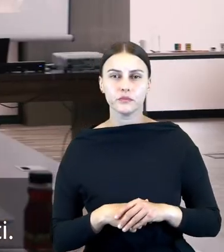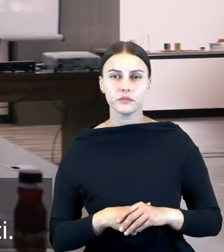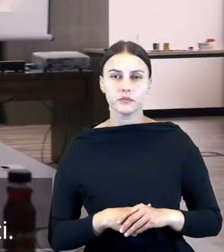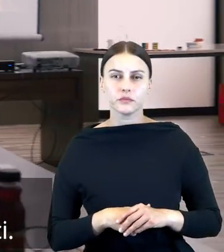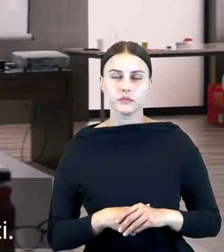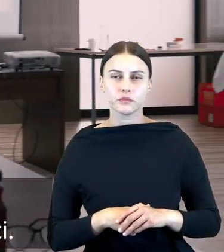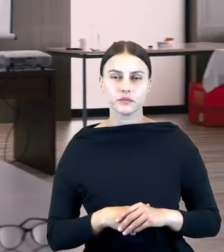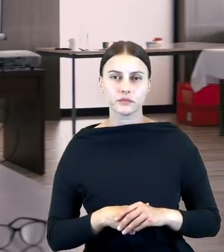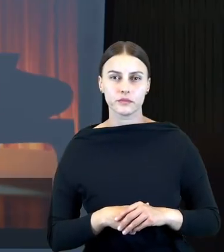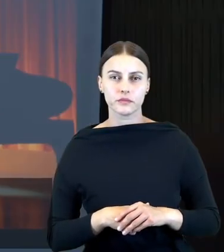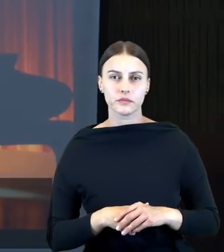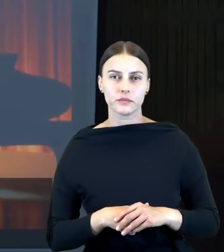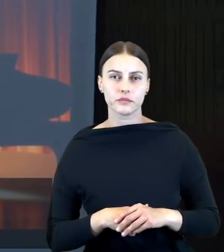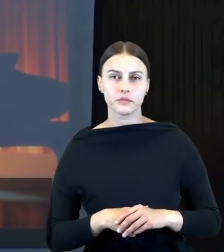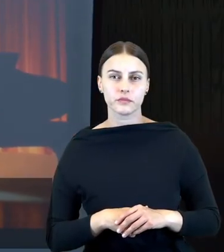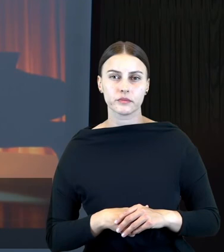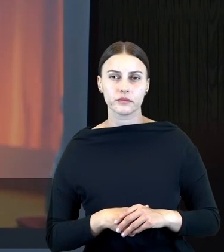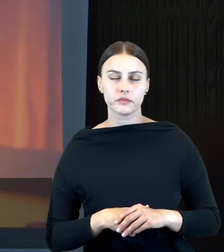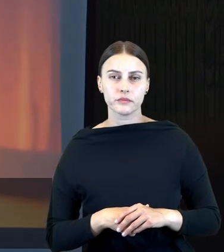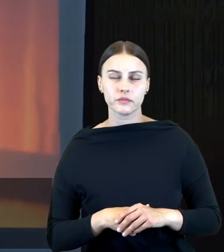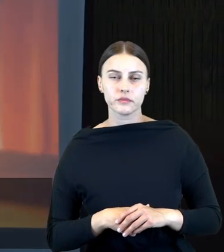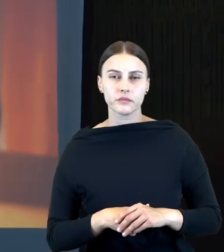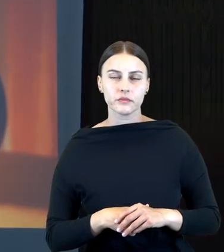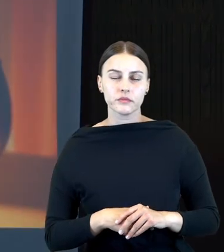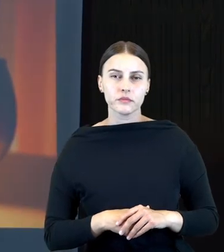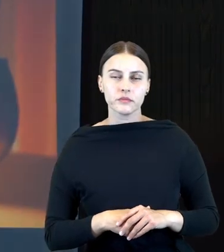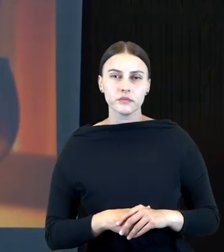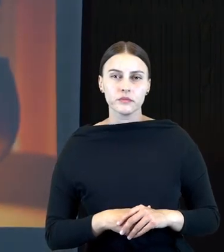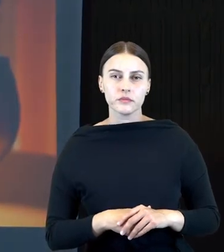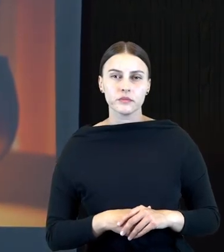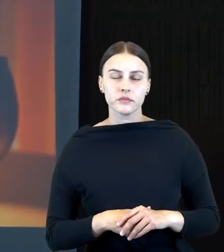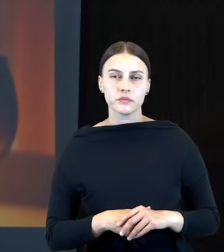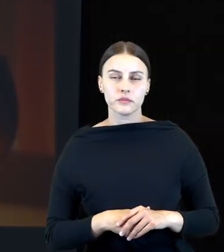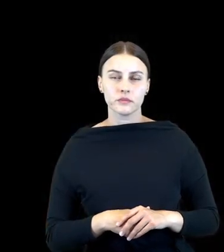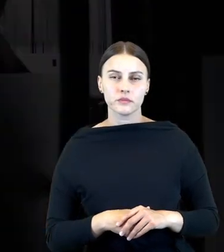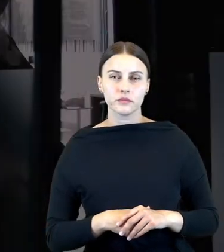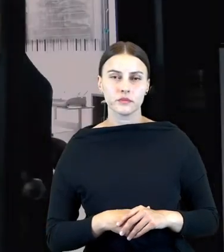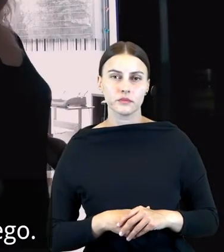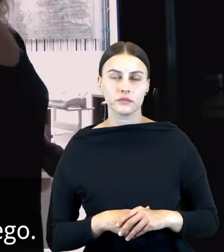od stopnia jego sprawności. Yes, I can.